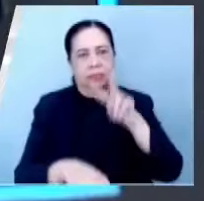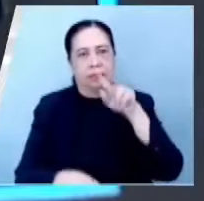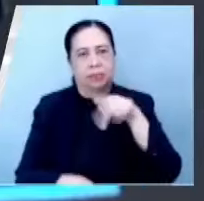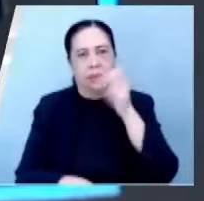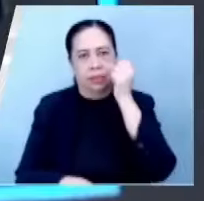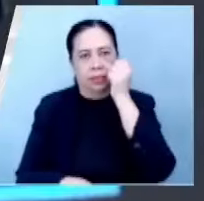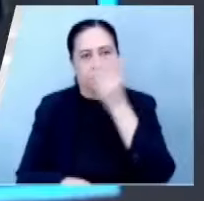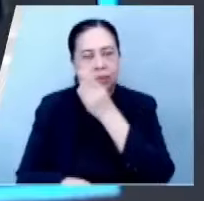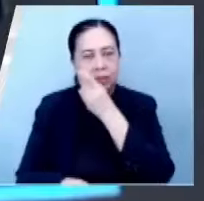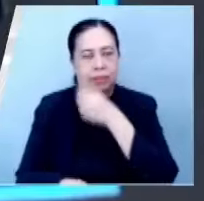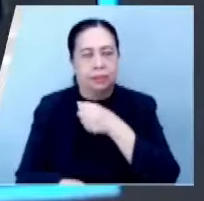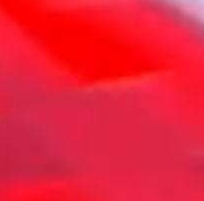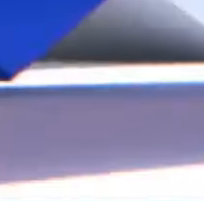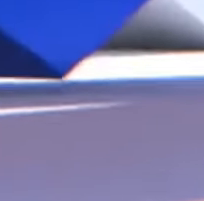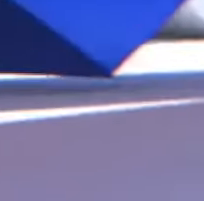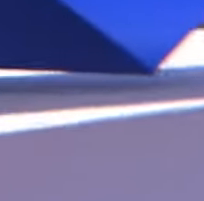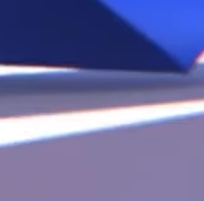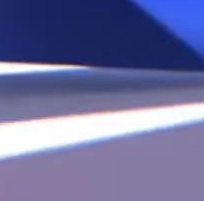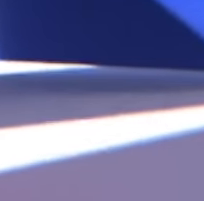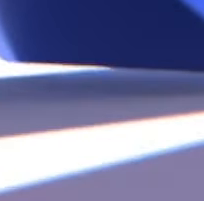Nakatutok si Tina Panganiban Perez.